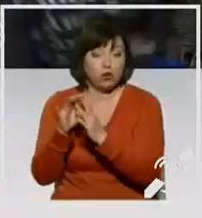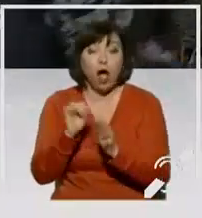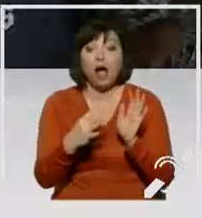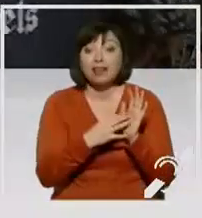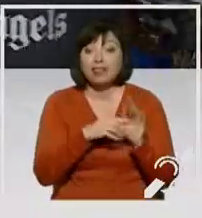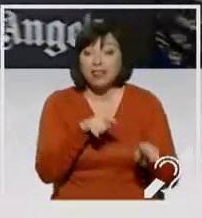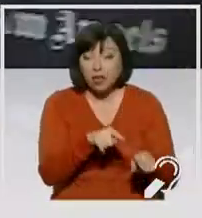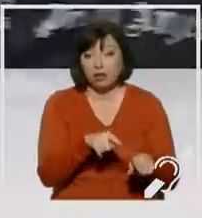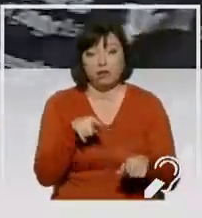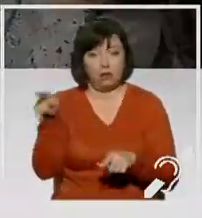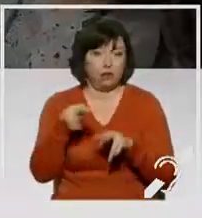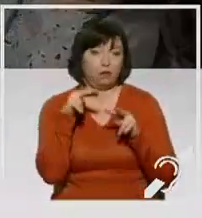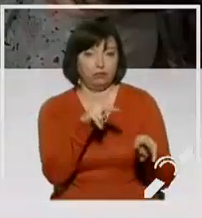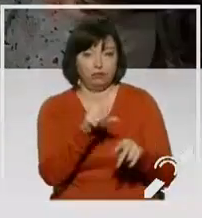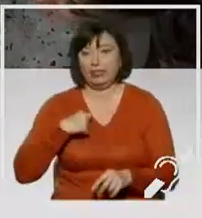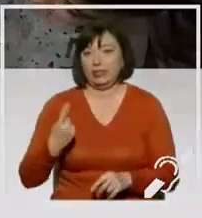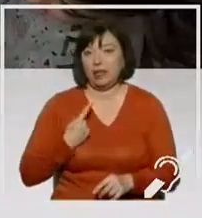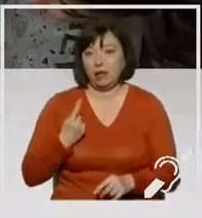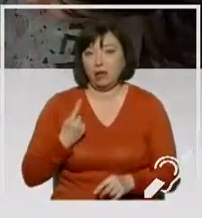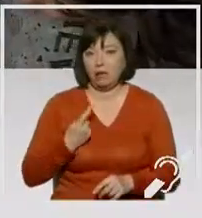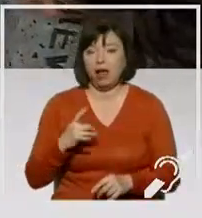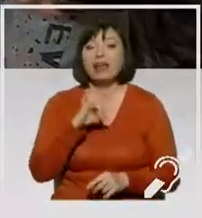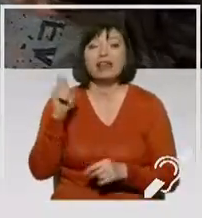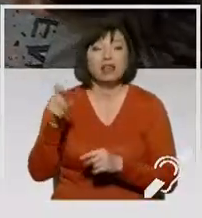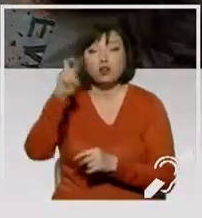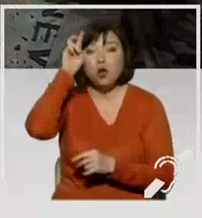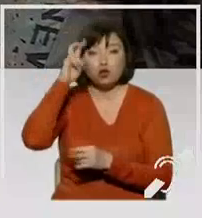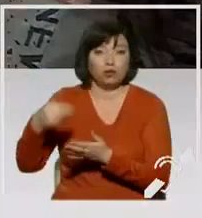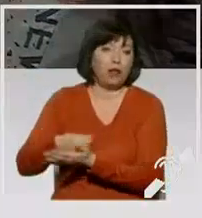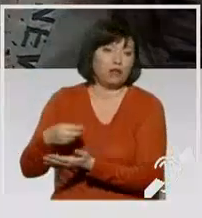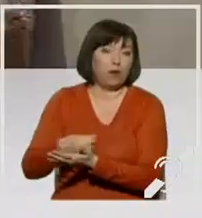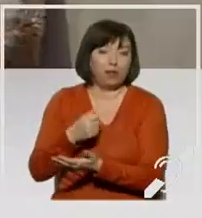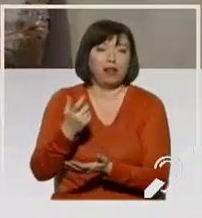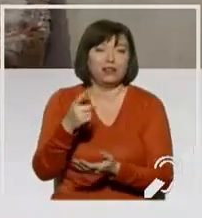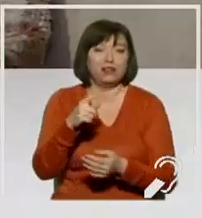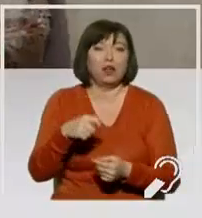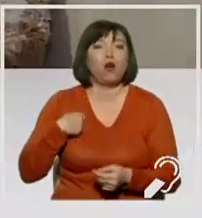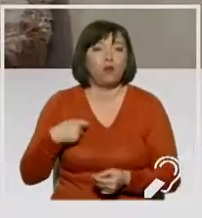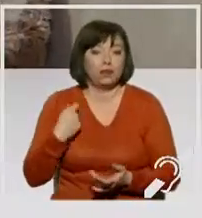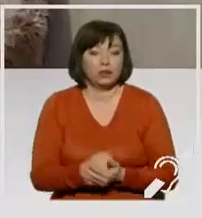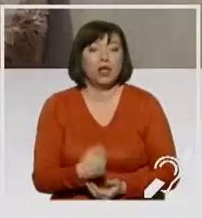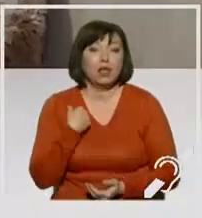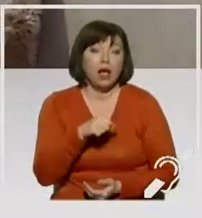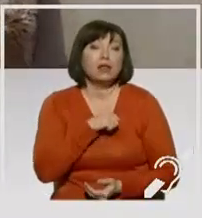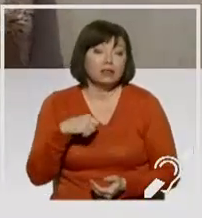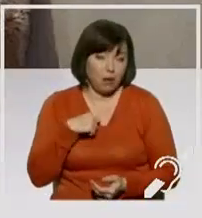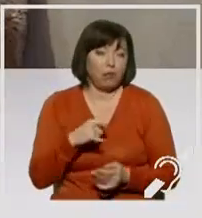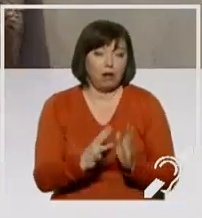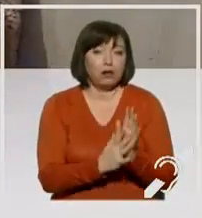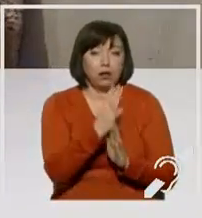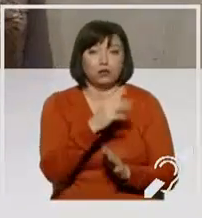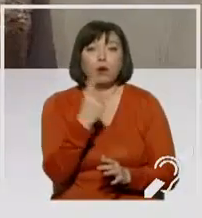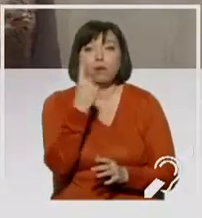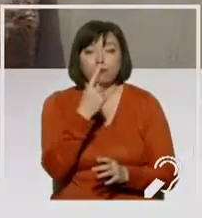ceilalți 9, însă îi îngrijește singură din alocațiile de la stat. Trăiesc singurică cu copiii, soț n-am.